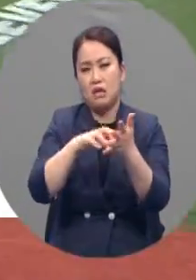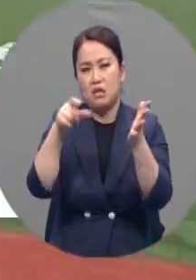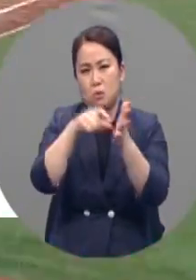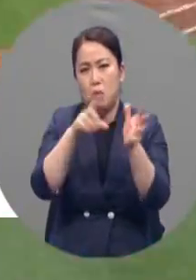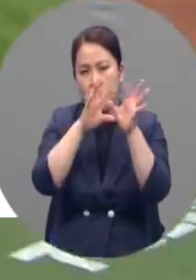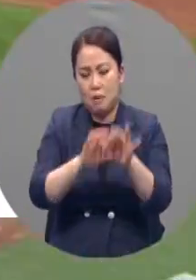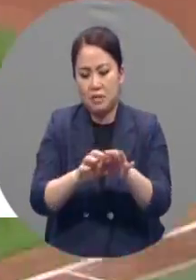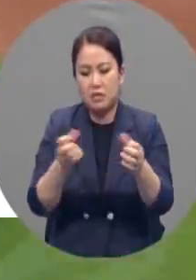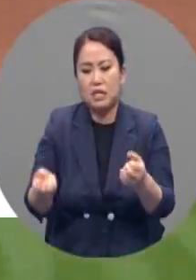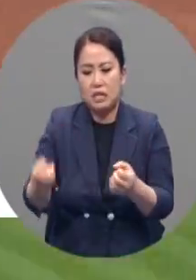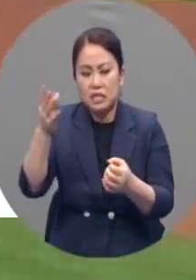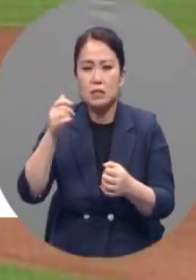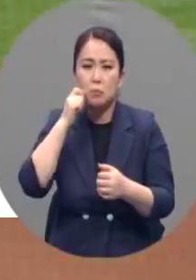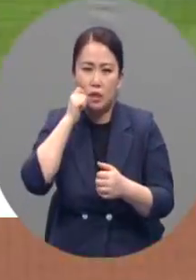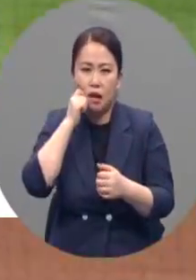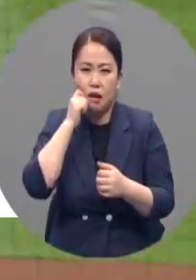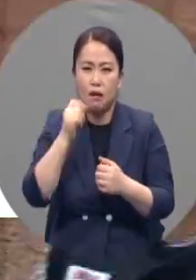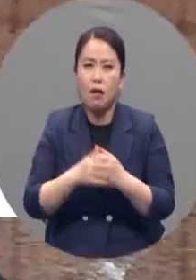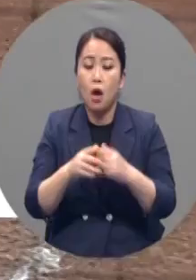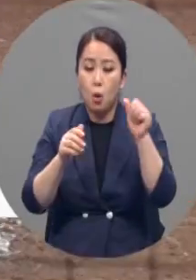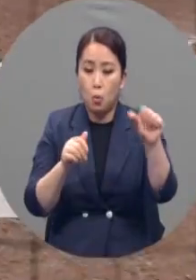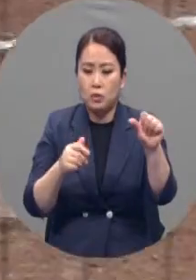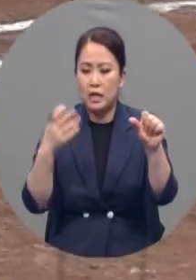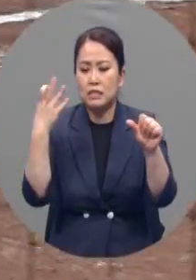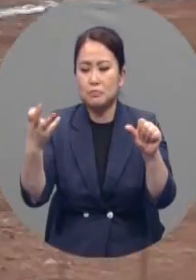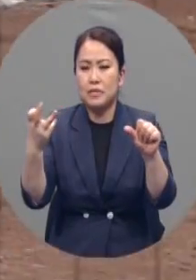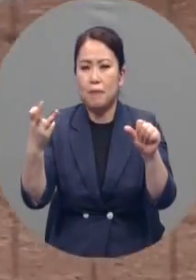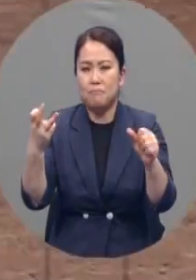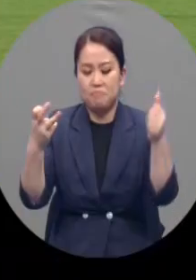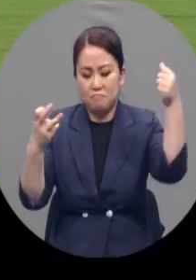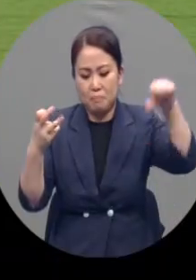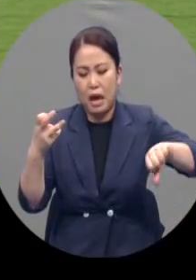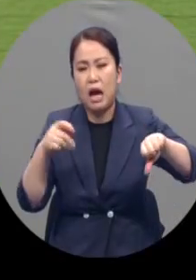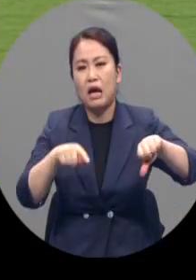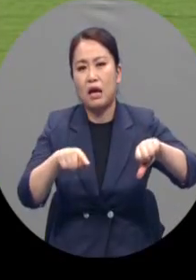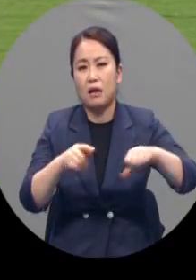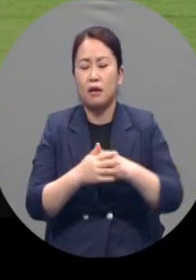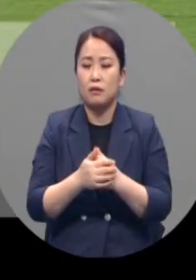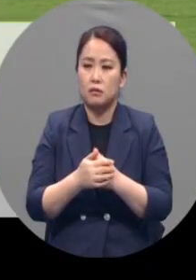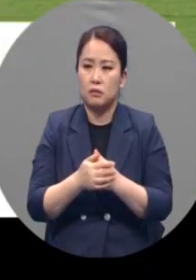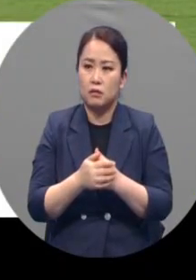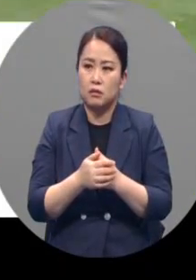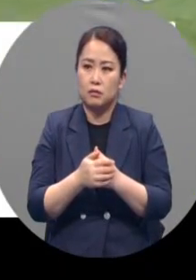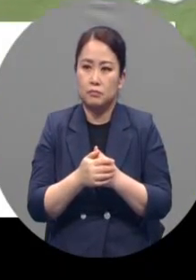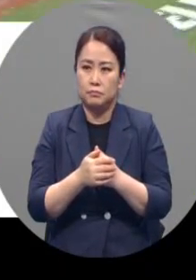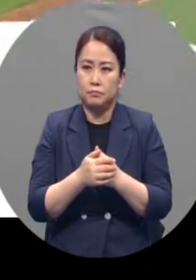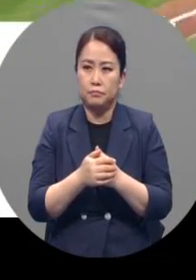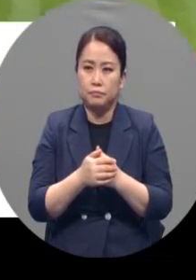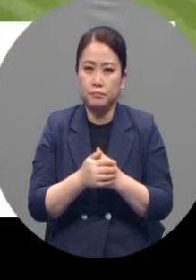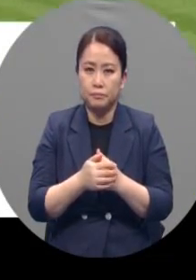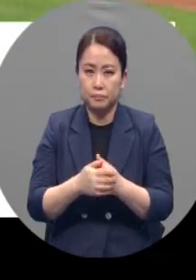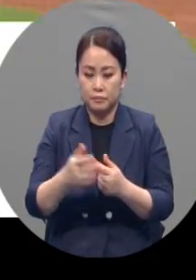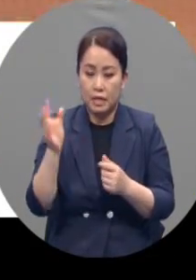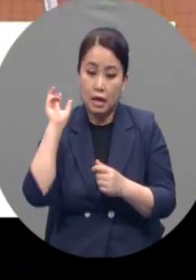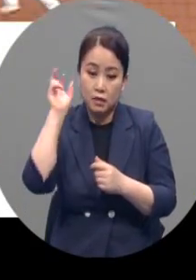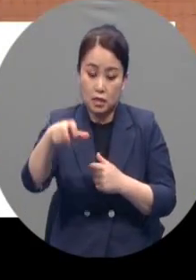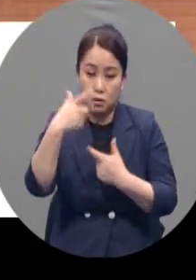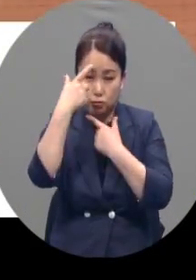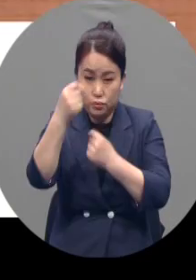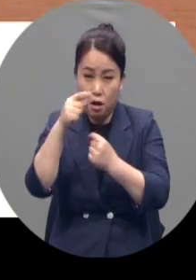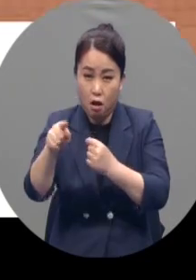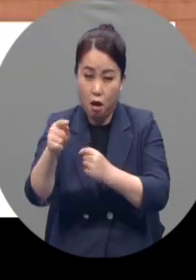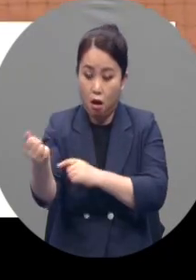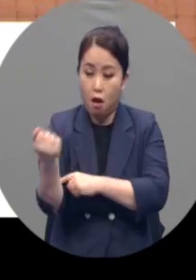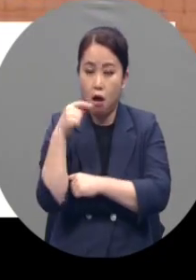경기는 키움을 상대로 5대13 대패를 기록했습니다. 제구력이 제일 크게 나타나 있지만 하지만 볼넷도 투수를 하다